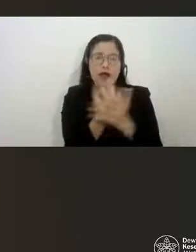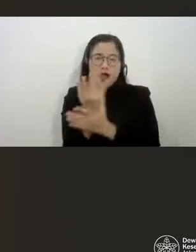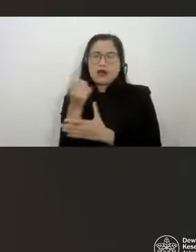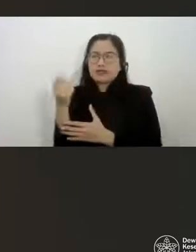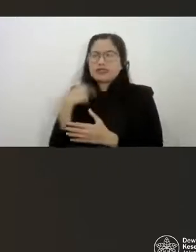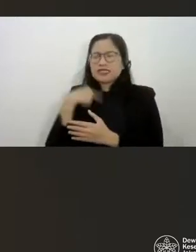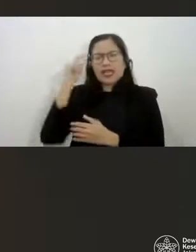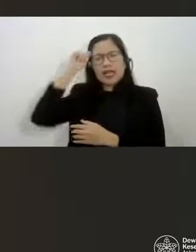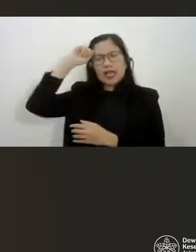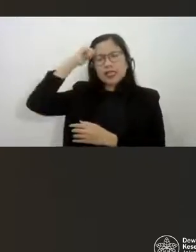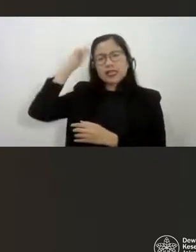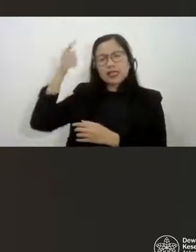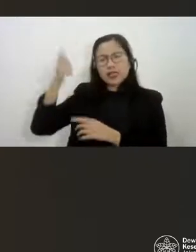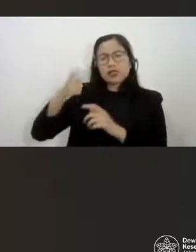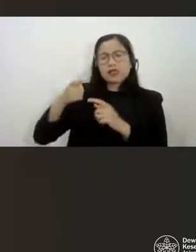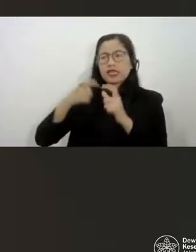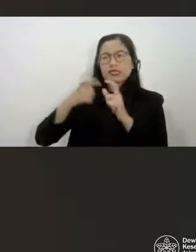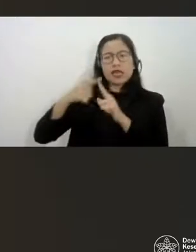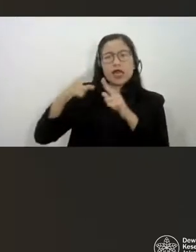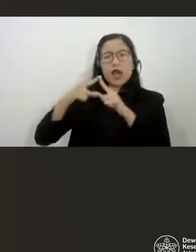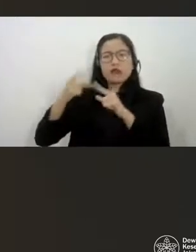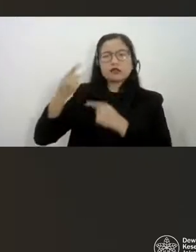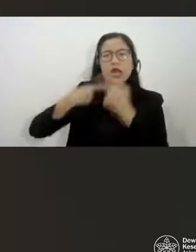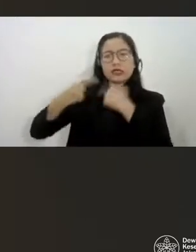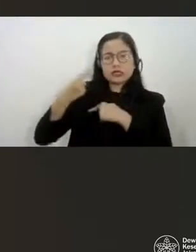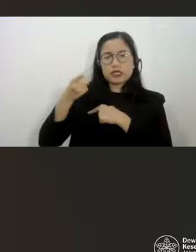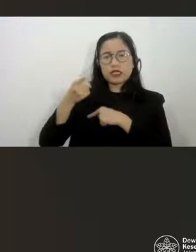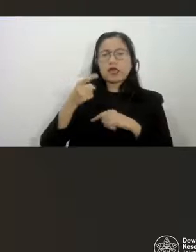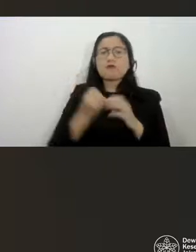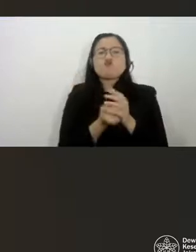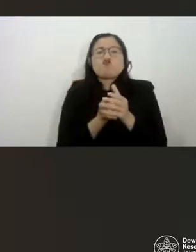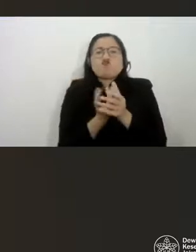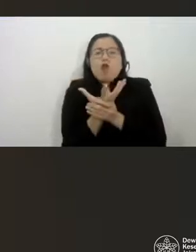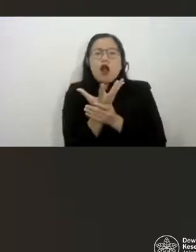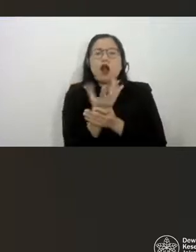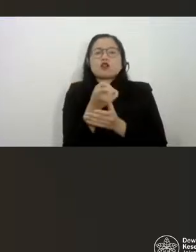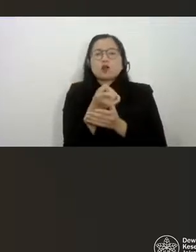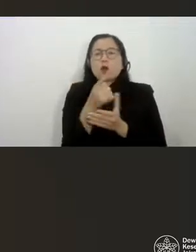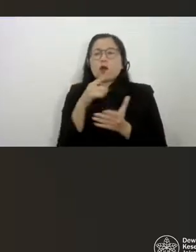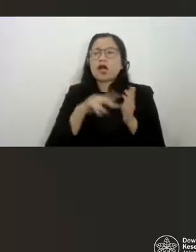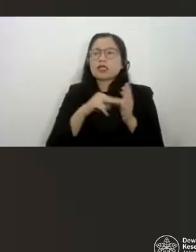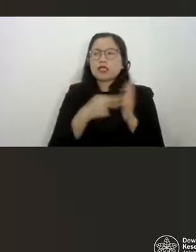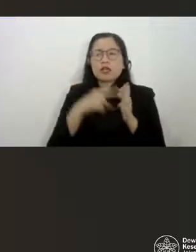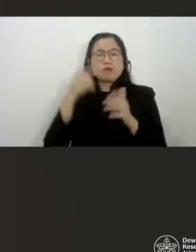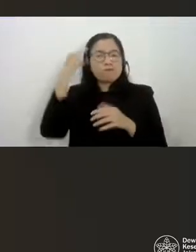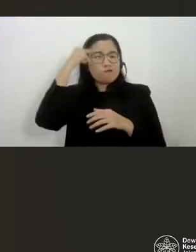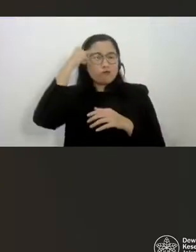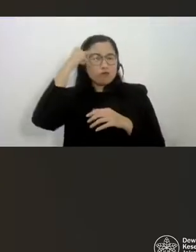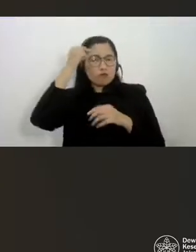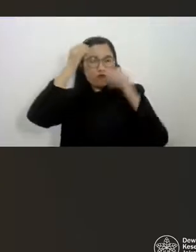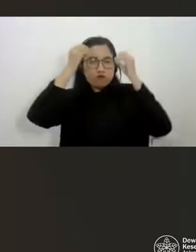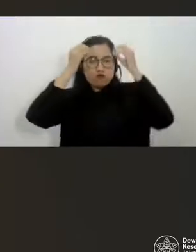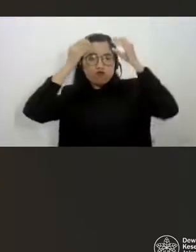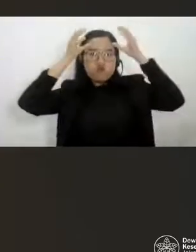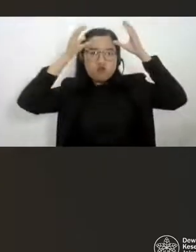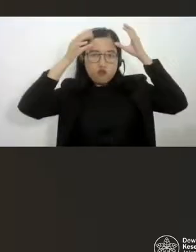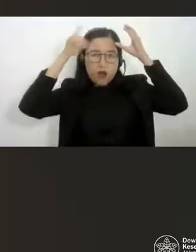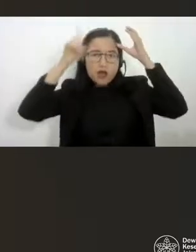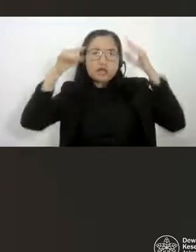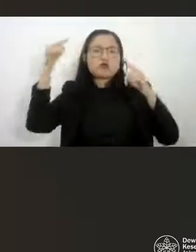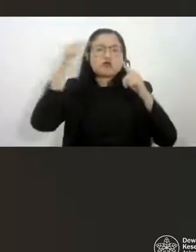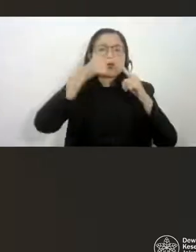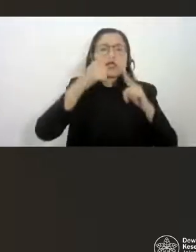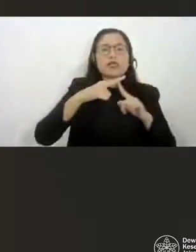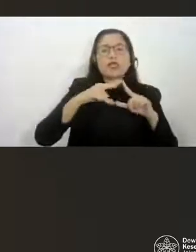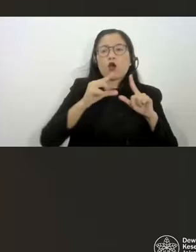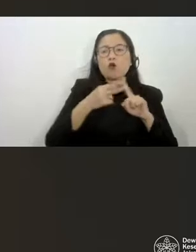dalam kuliah-kuliah beliau. Bunga berkembang melambangkan pikiran bahwa seseorang yang mencapai tingkat tauhid, yakni penyerahan sepenuhnya